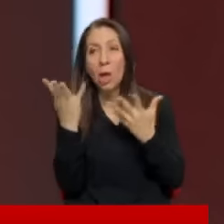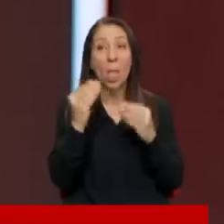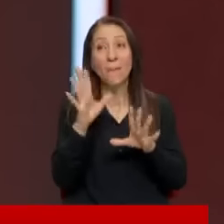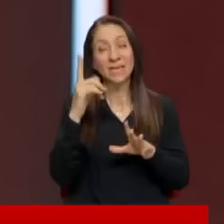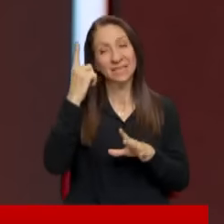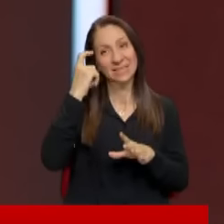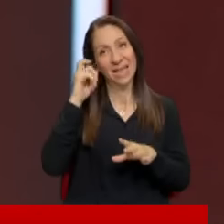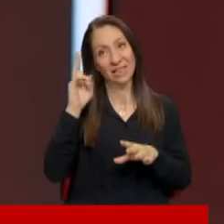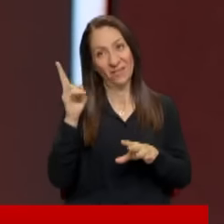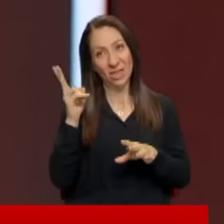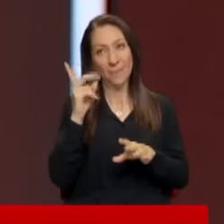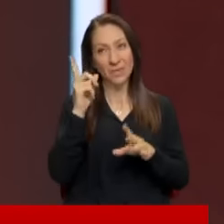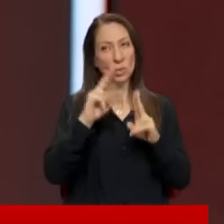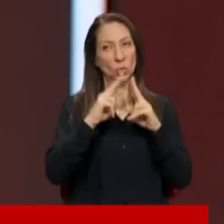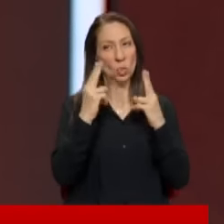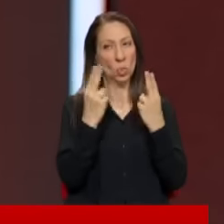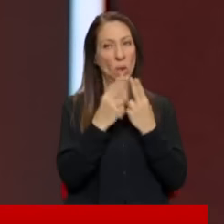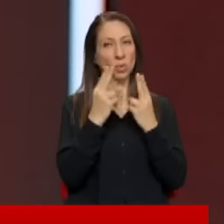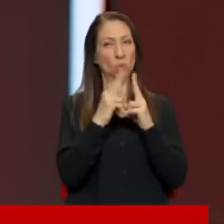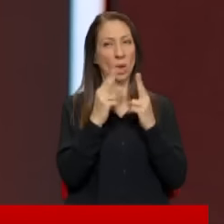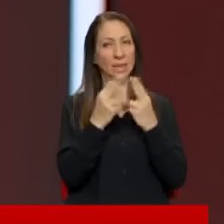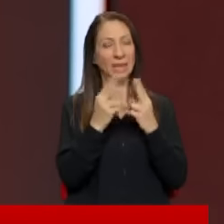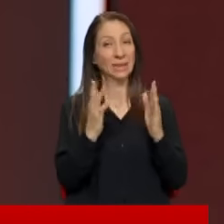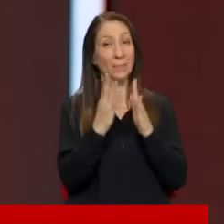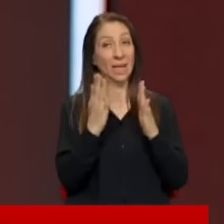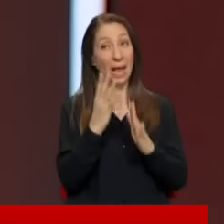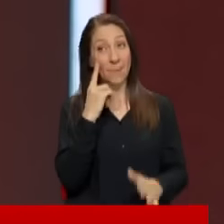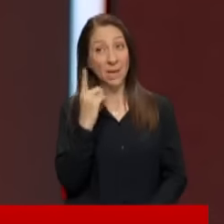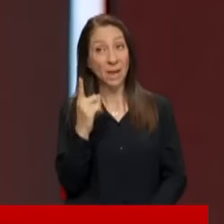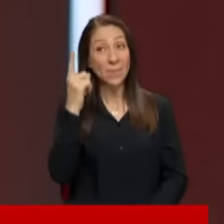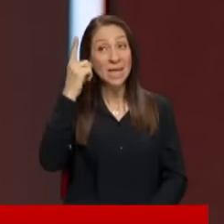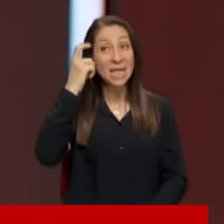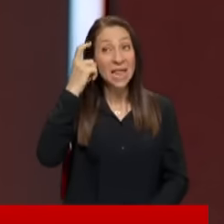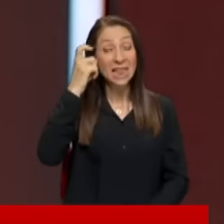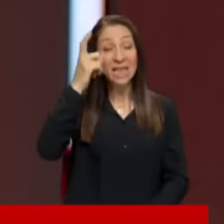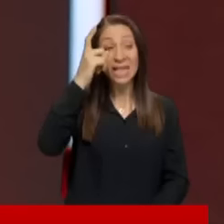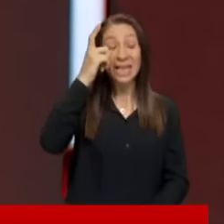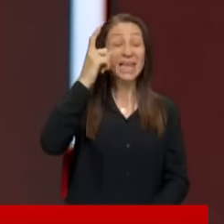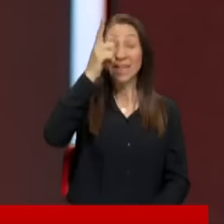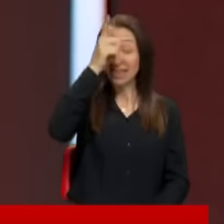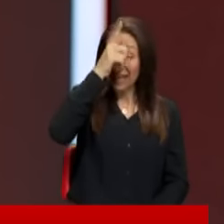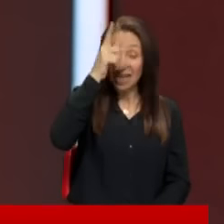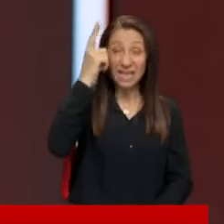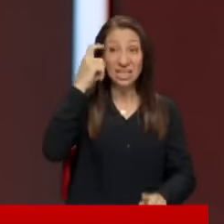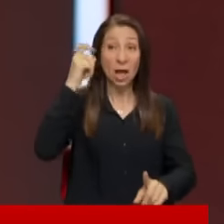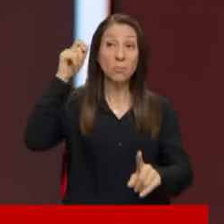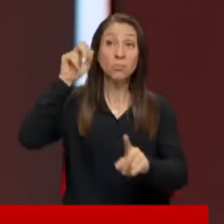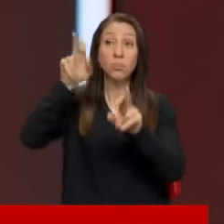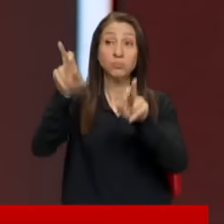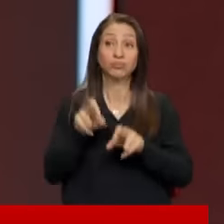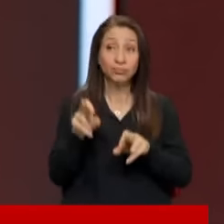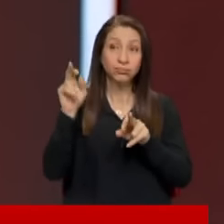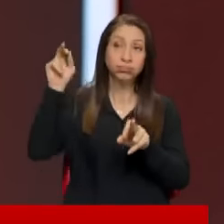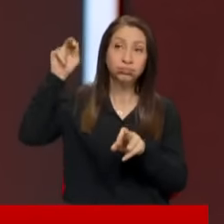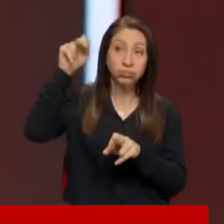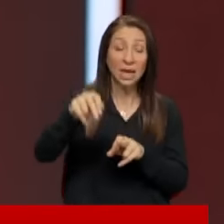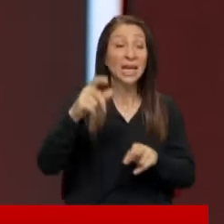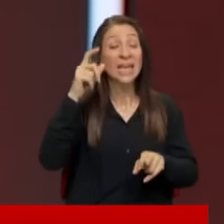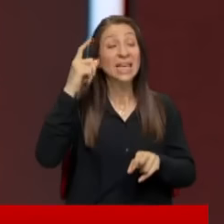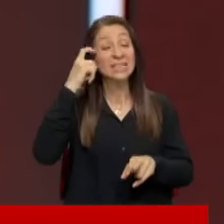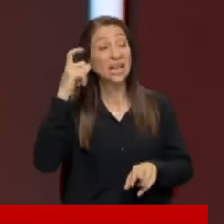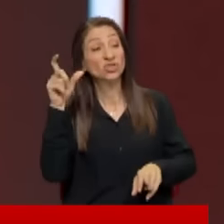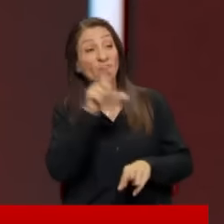tarafından. Şimdi bir dünyadaki tepkilerine bakalım. İran'ın İsrail'i vurması, İsrail'in nasıl bir karşılık vereceği, dünyada